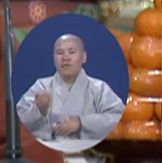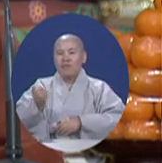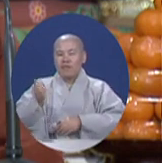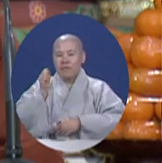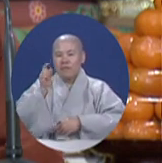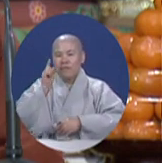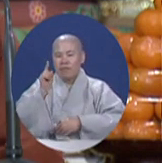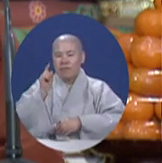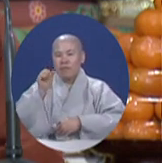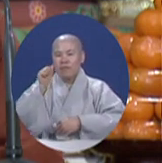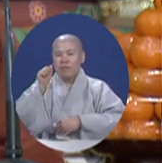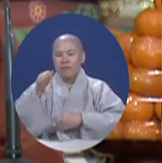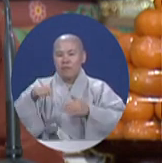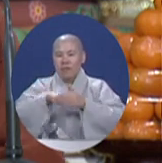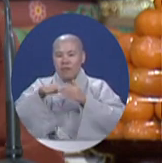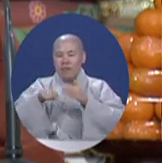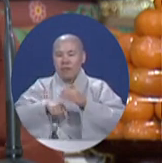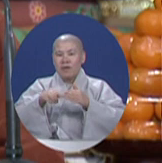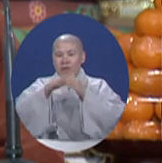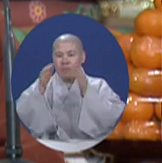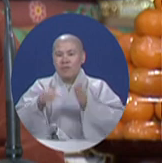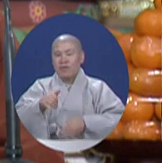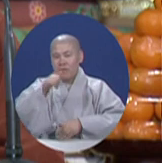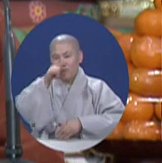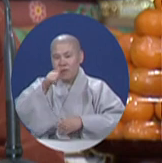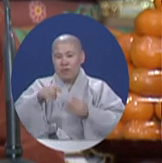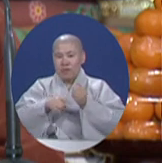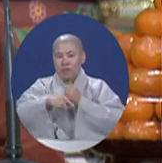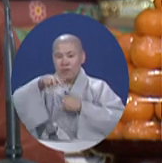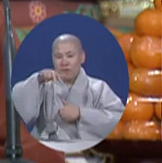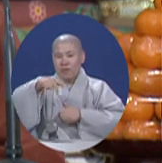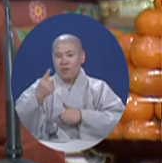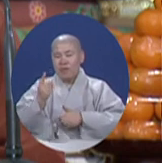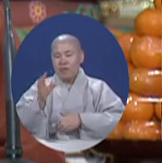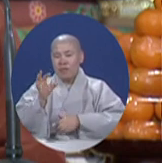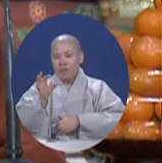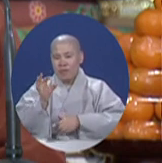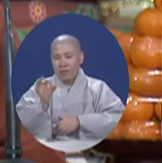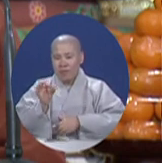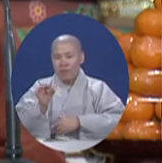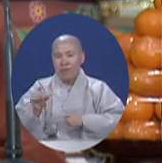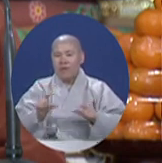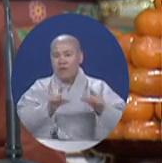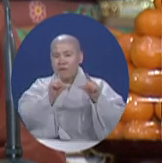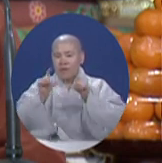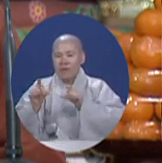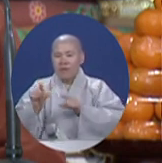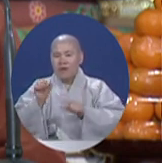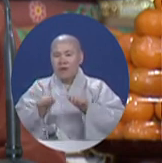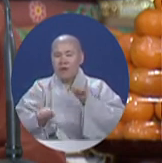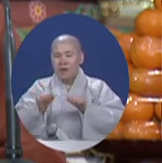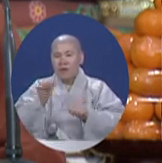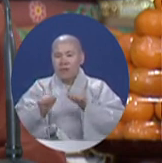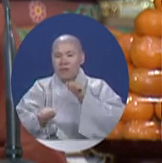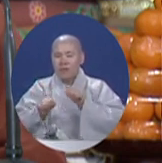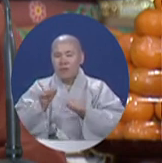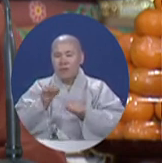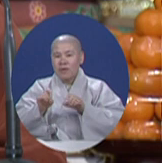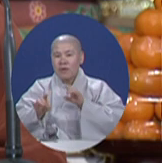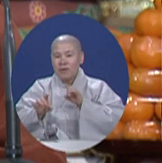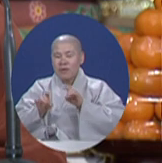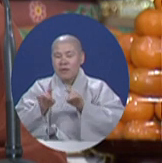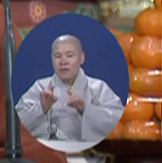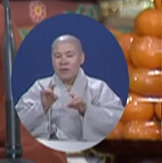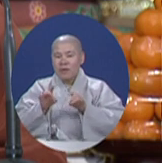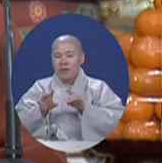다 들어있고요. 이게 종이에요. 일용 생활 동작 하나하나에